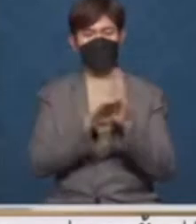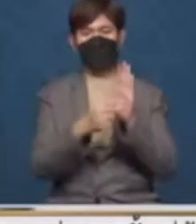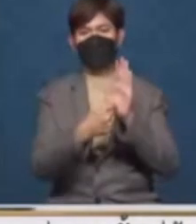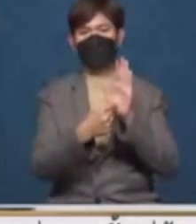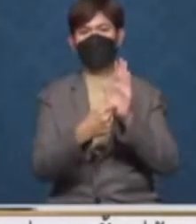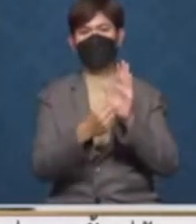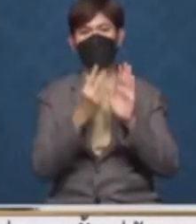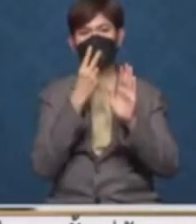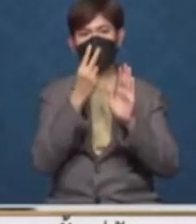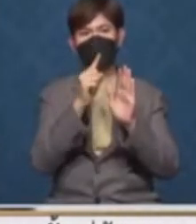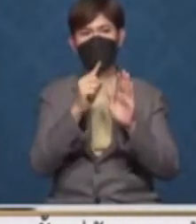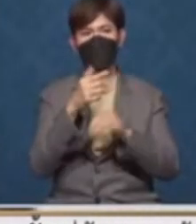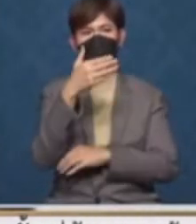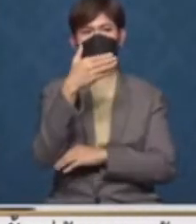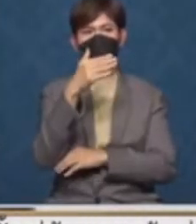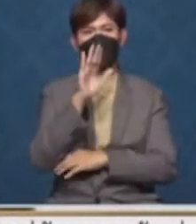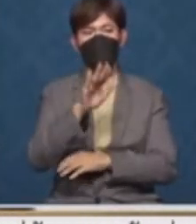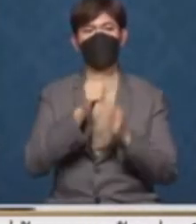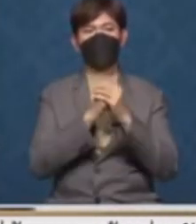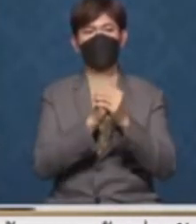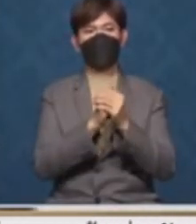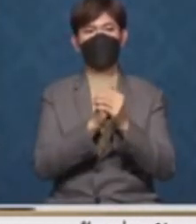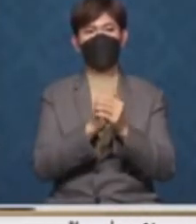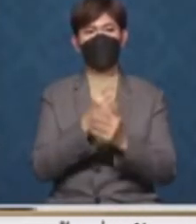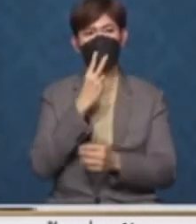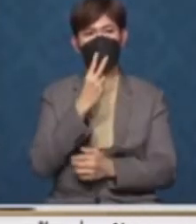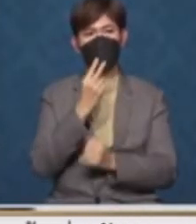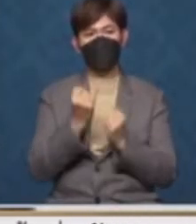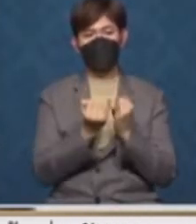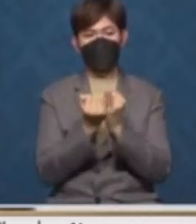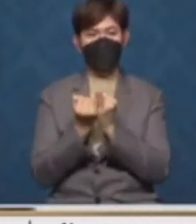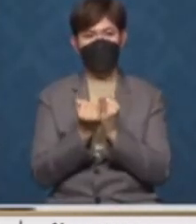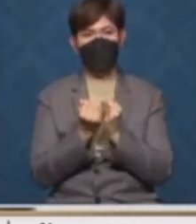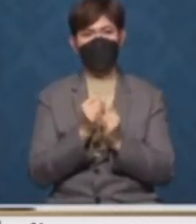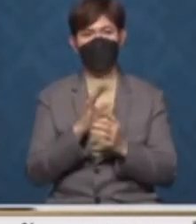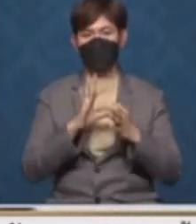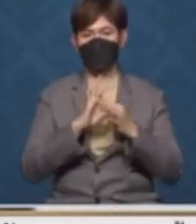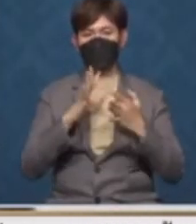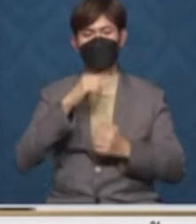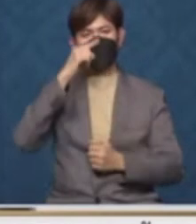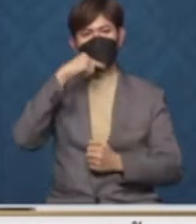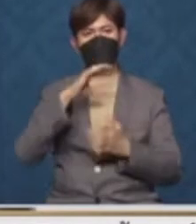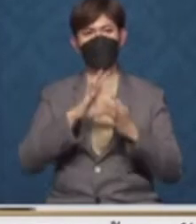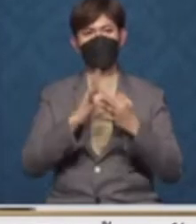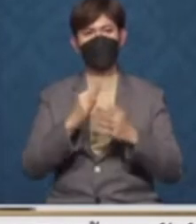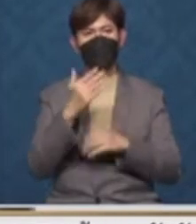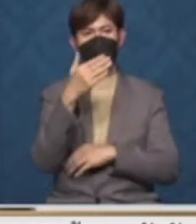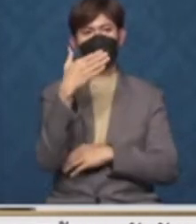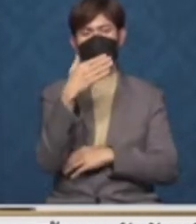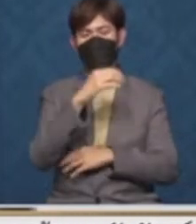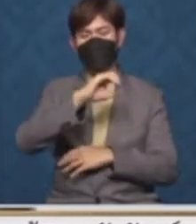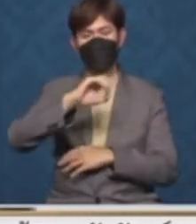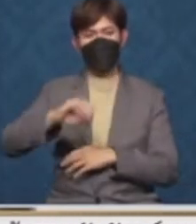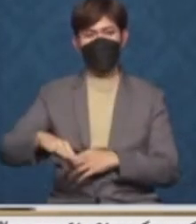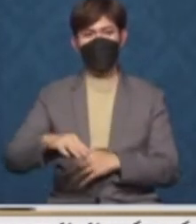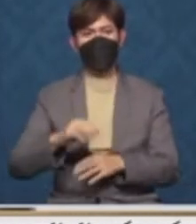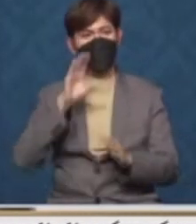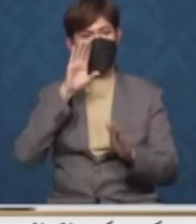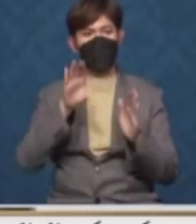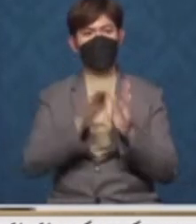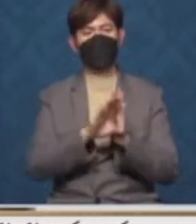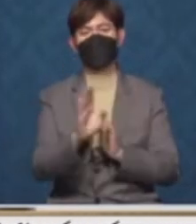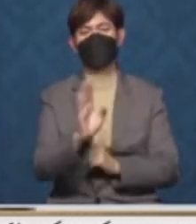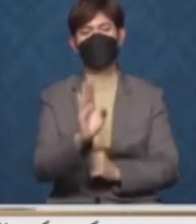ติที่อยู่บนเรือเป็นธงชาติจีนครับเสียความสัมพันธ์ระหว่างประเทศครับไม่ใช่ธงชาติไทยผมท่านเอาออกจากที่ประชุมสภาอย่างนี้ได้แล้วครับ